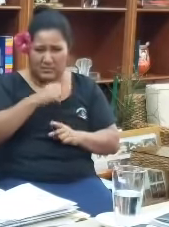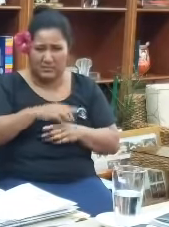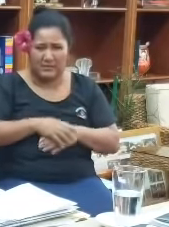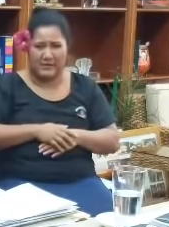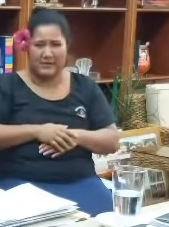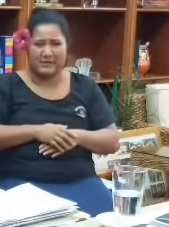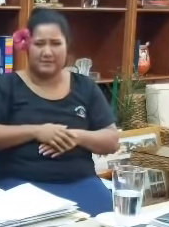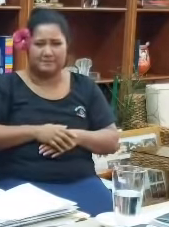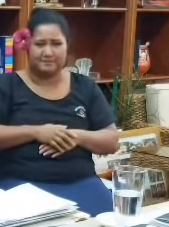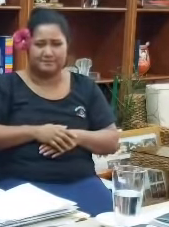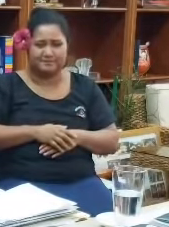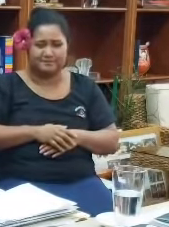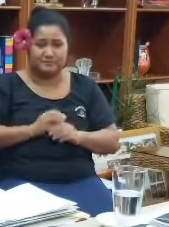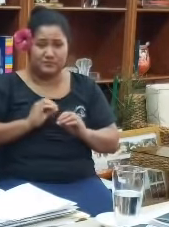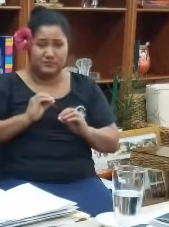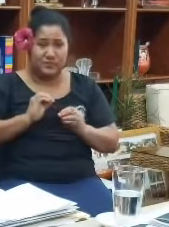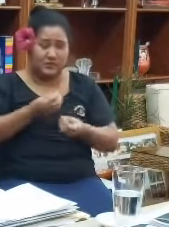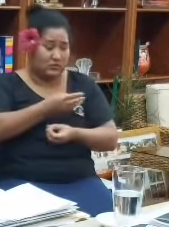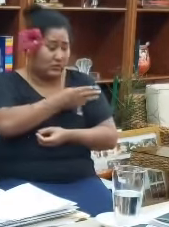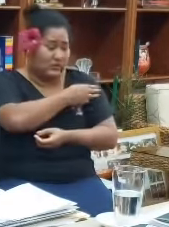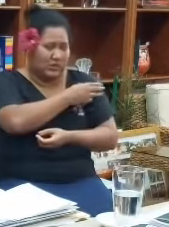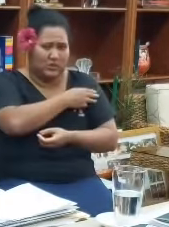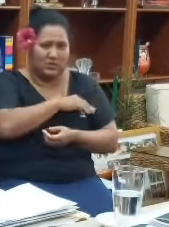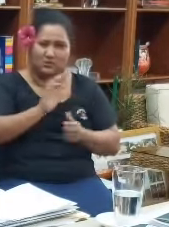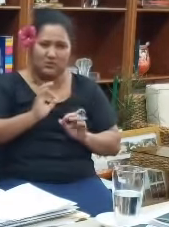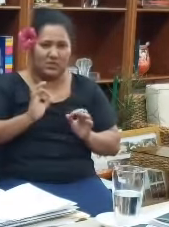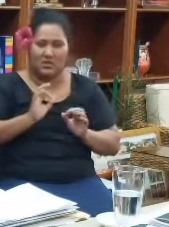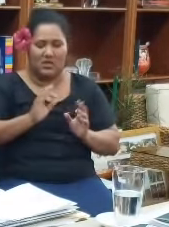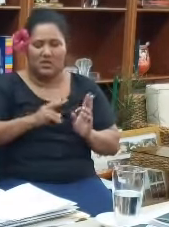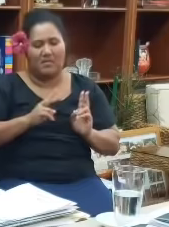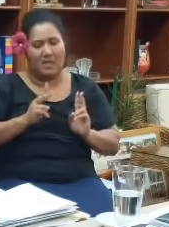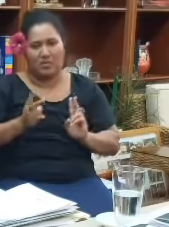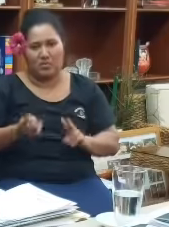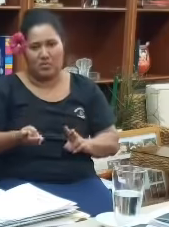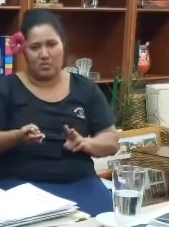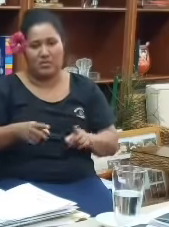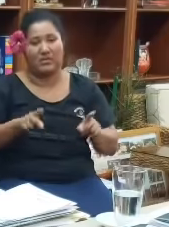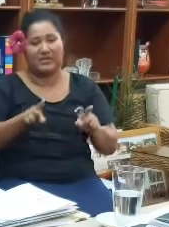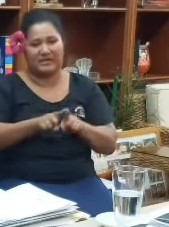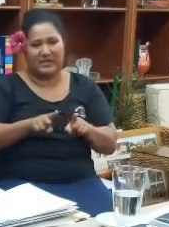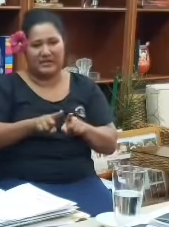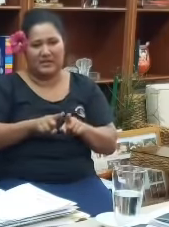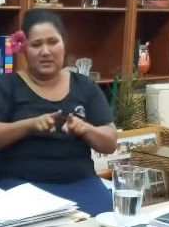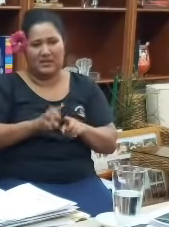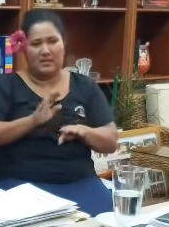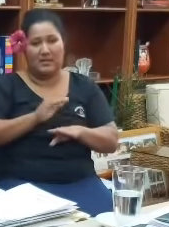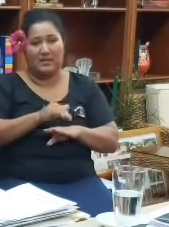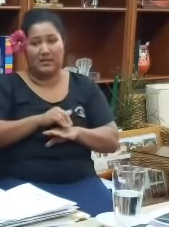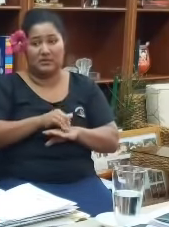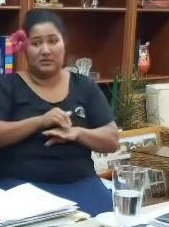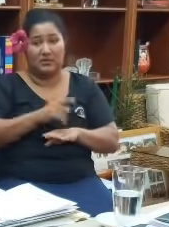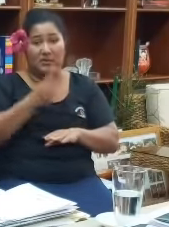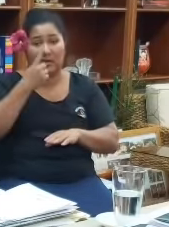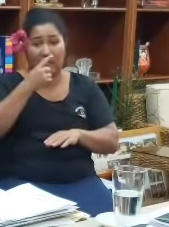Ele o maroloala leo leo. Eo voila i tulanga i o olvanga le ya